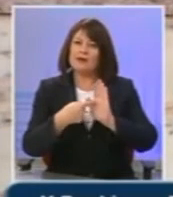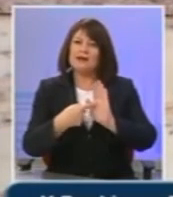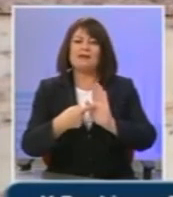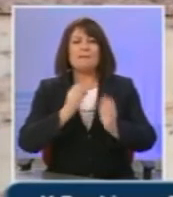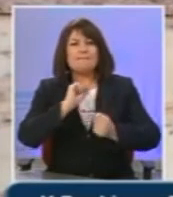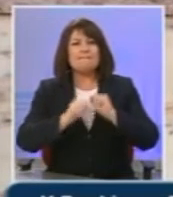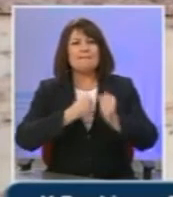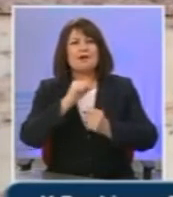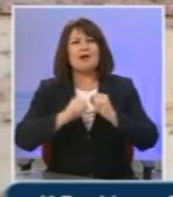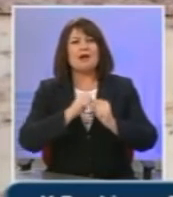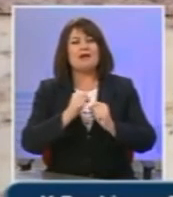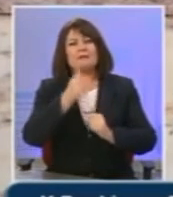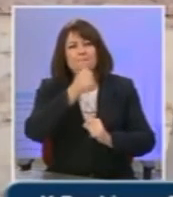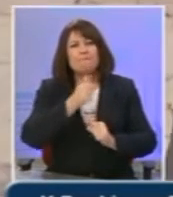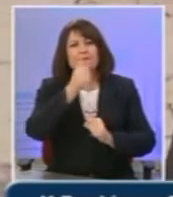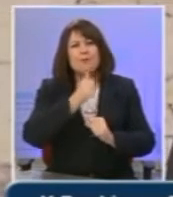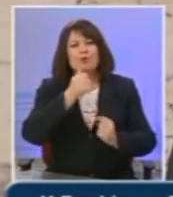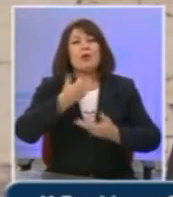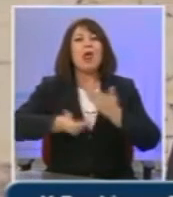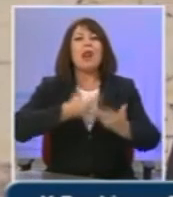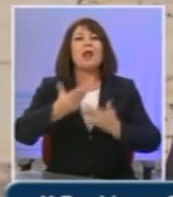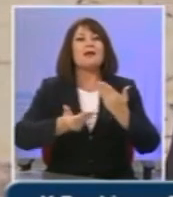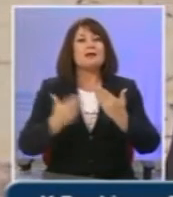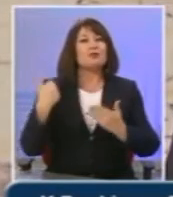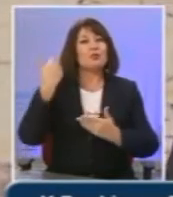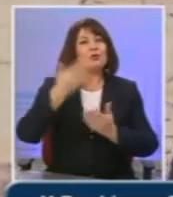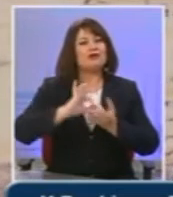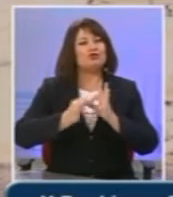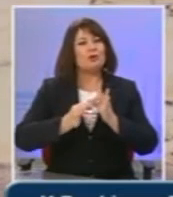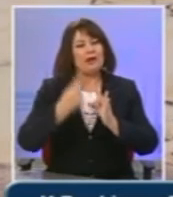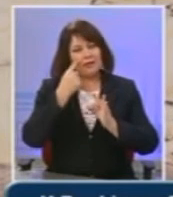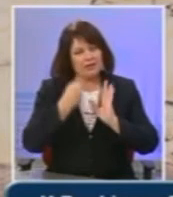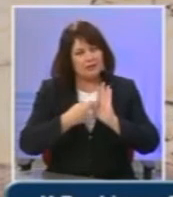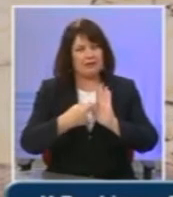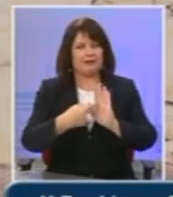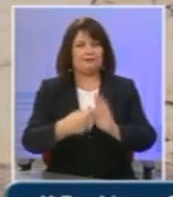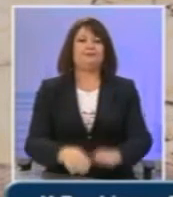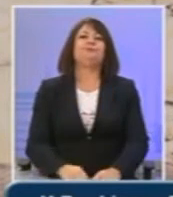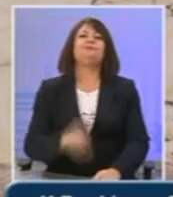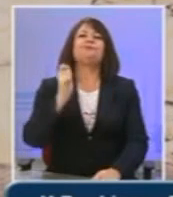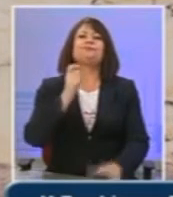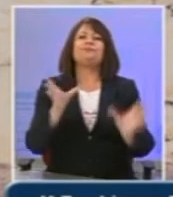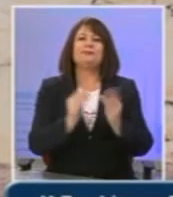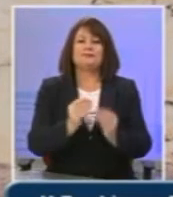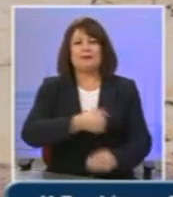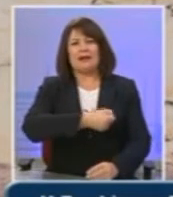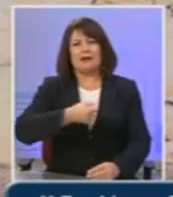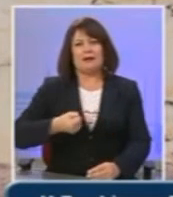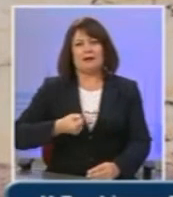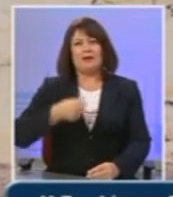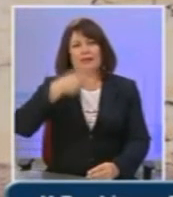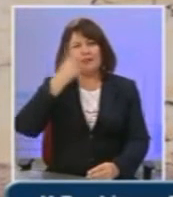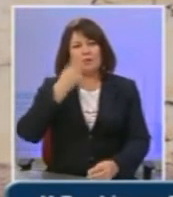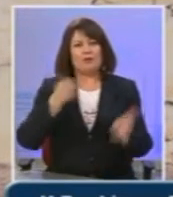αντίστασης, απαντοχής και αλληλεγγύης. Η πολιτική της λιτότητας και του περιορισμού των